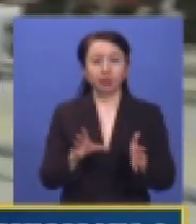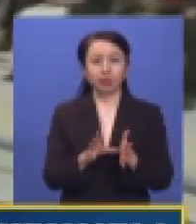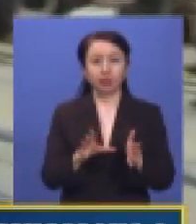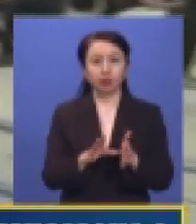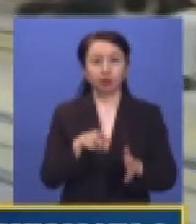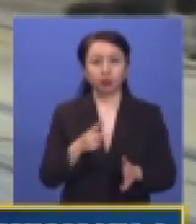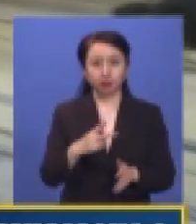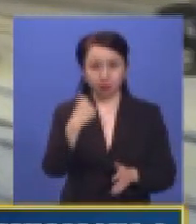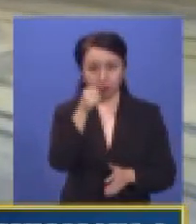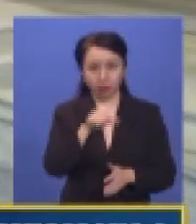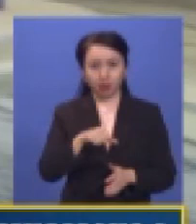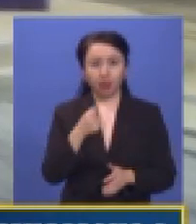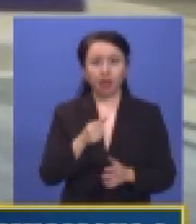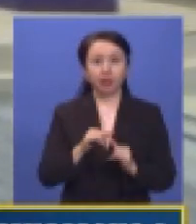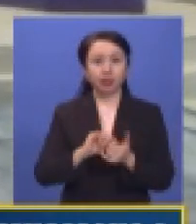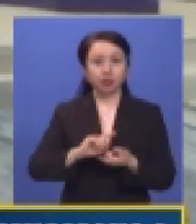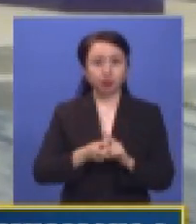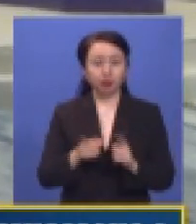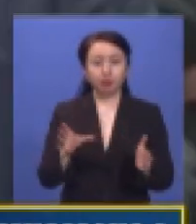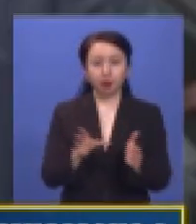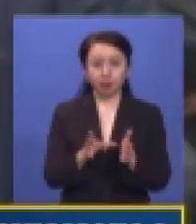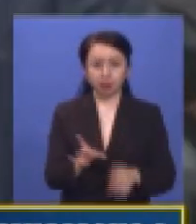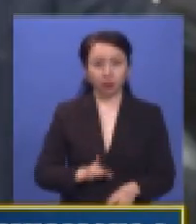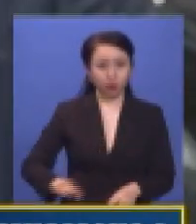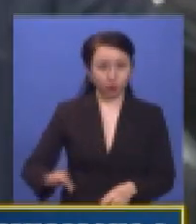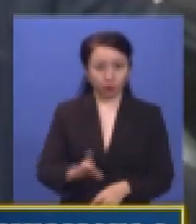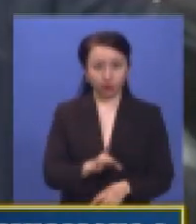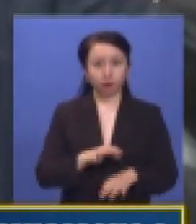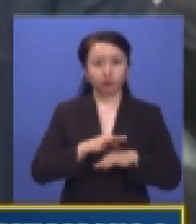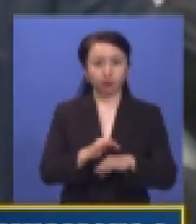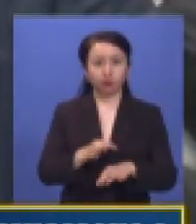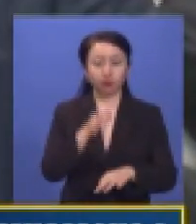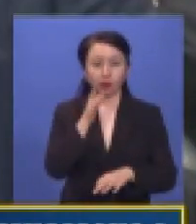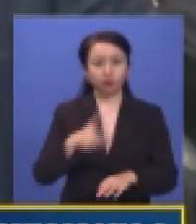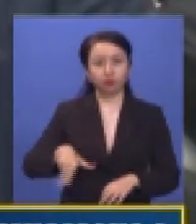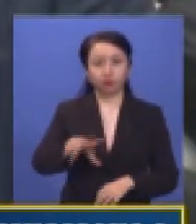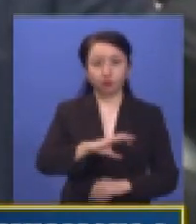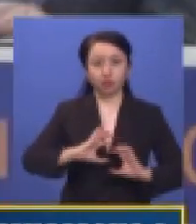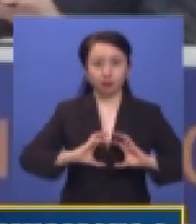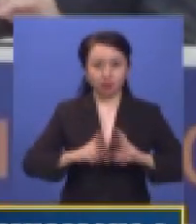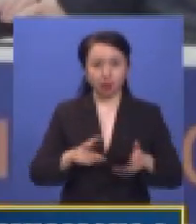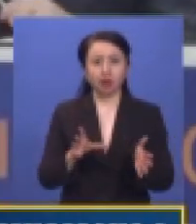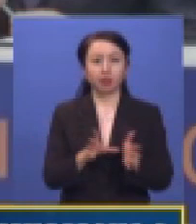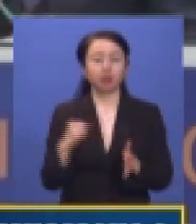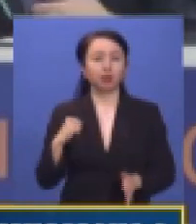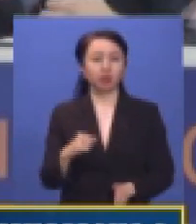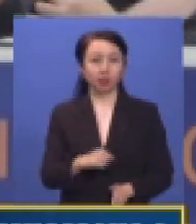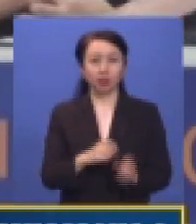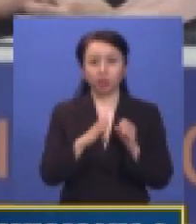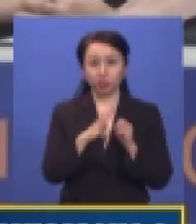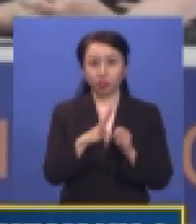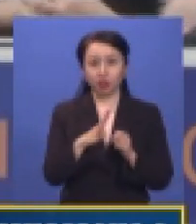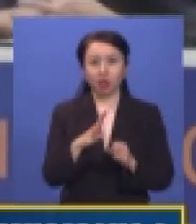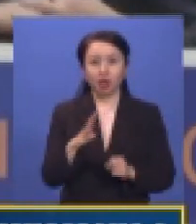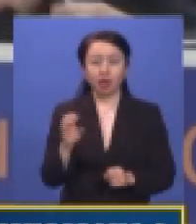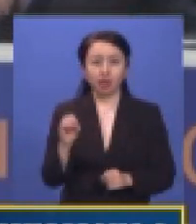Баланс компонентов, навигация изменений по энергетическим регионам», проходящего в рамках Всемирной энергетической недели и 14-го